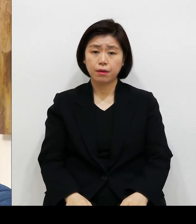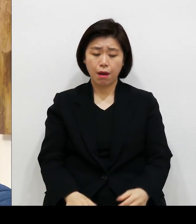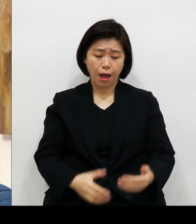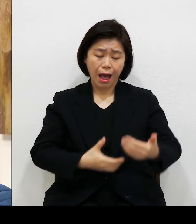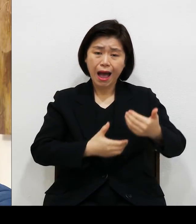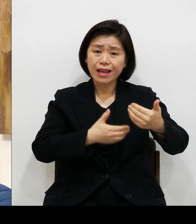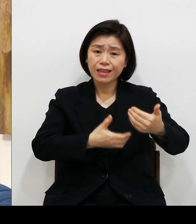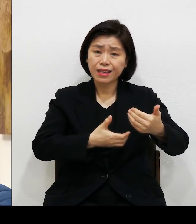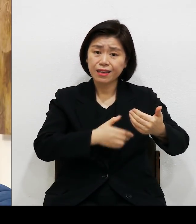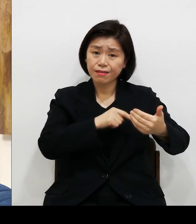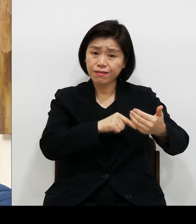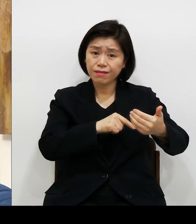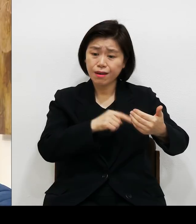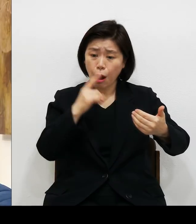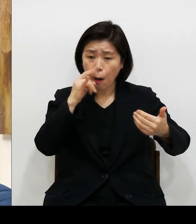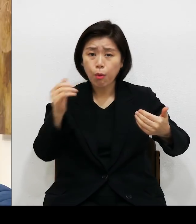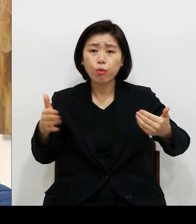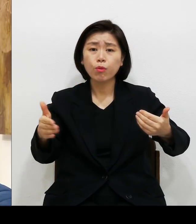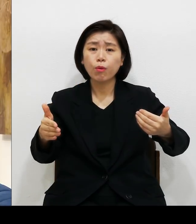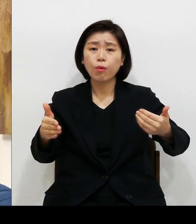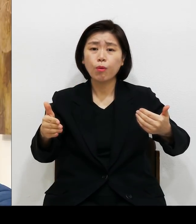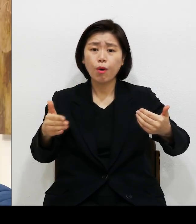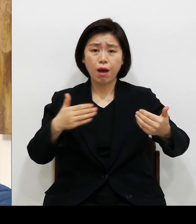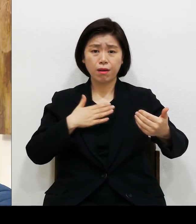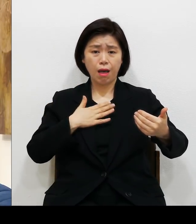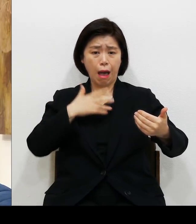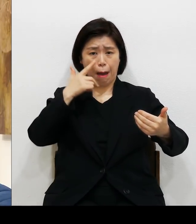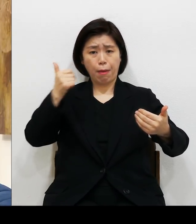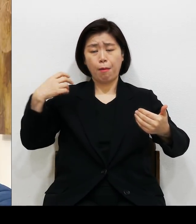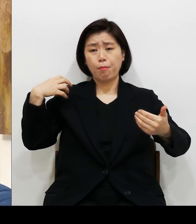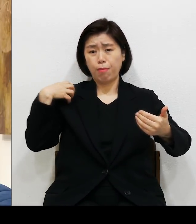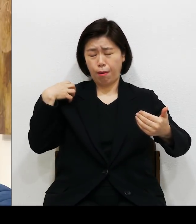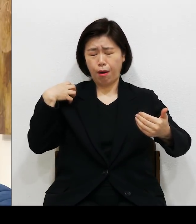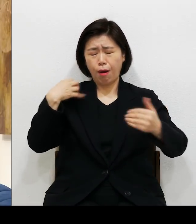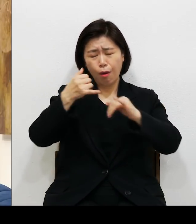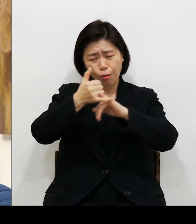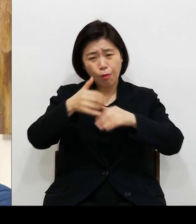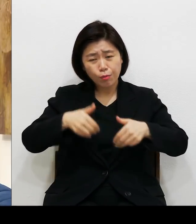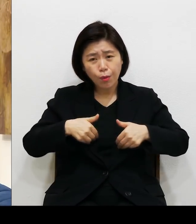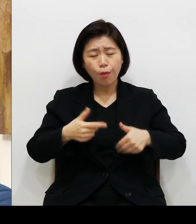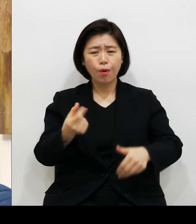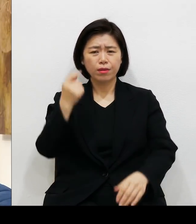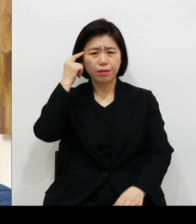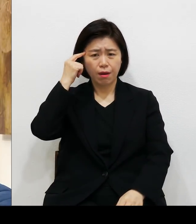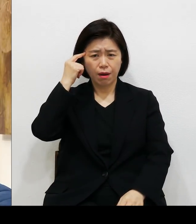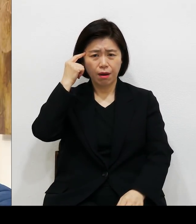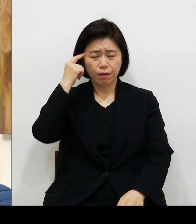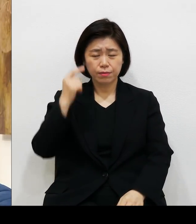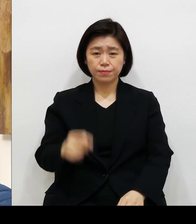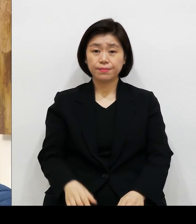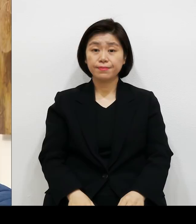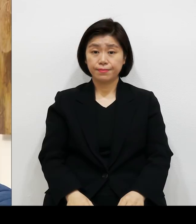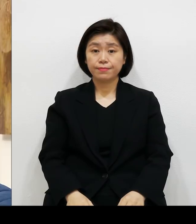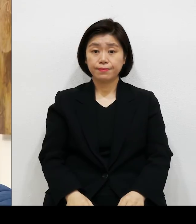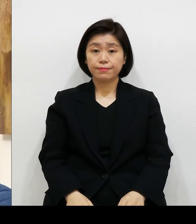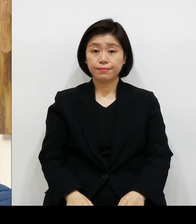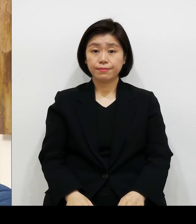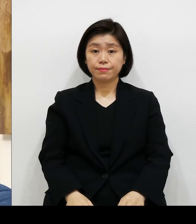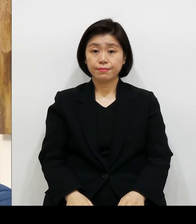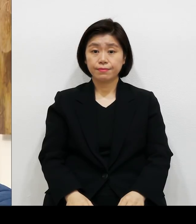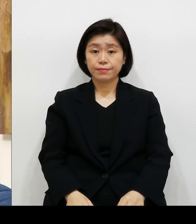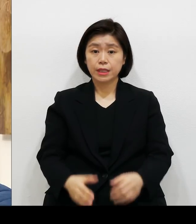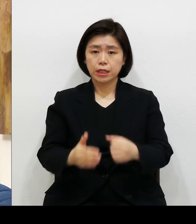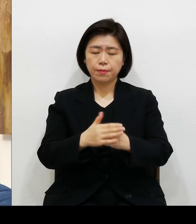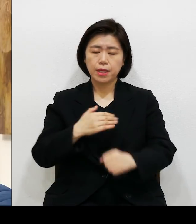돈을 핑계로 물질을 핑계로 어딘가에 맡겨놓고 지는 또 지대로 산다라는 게 말이 안 되는 것 같아요. 그러다